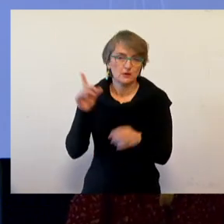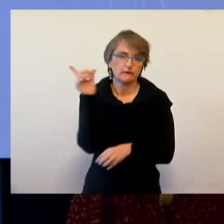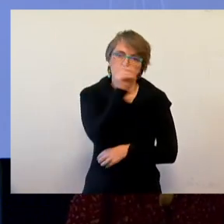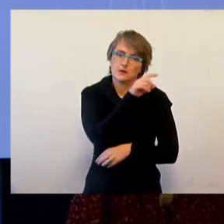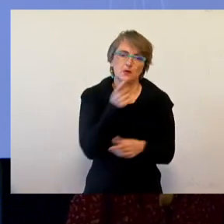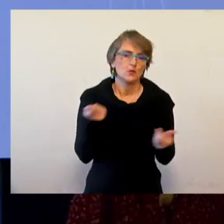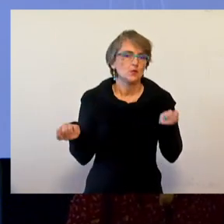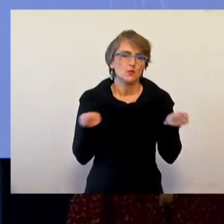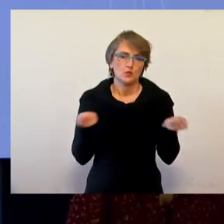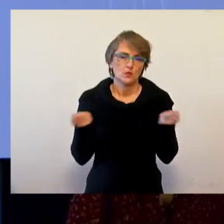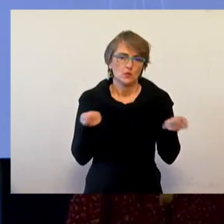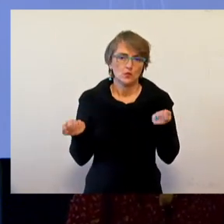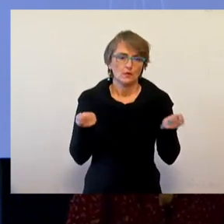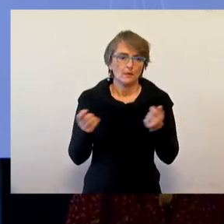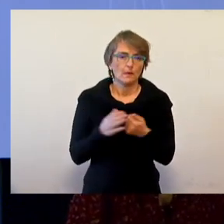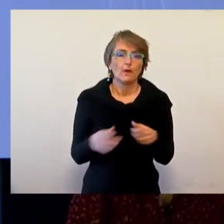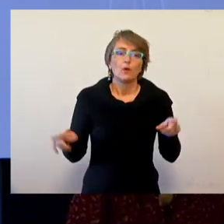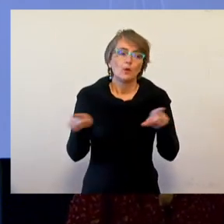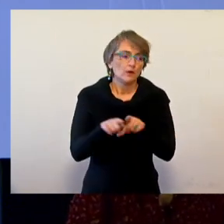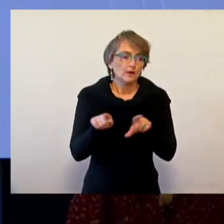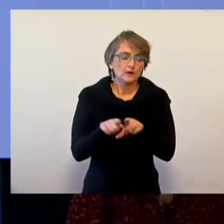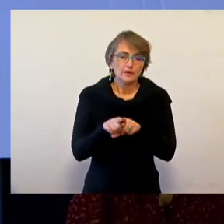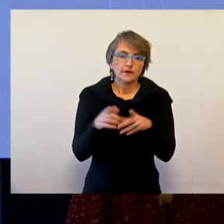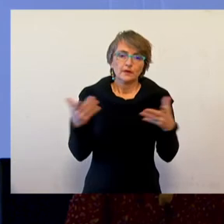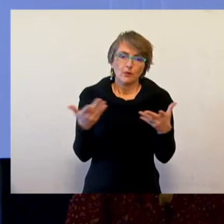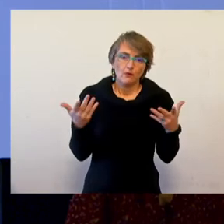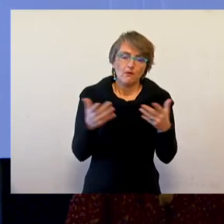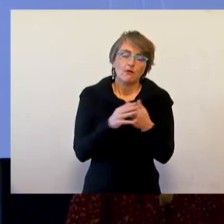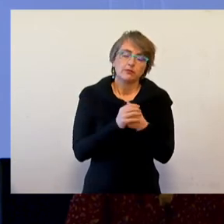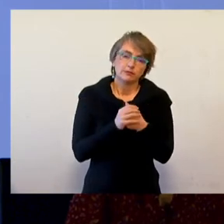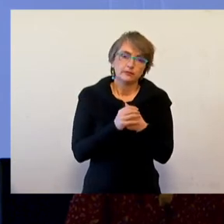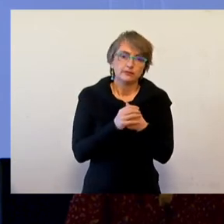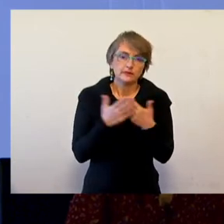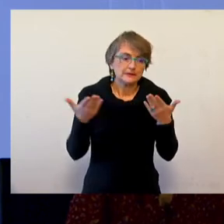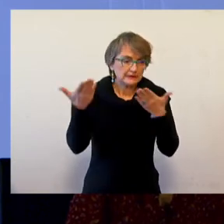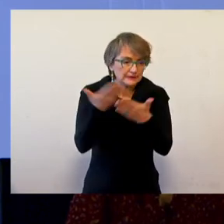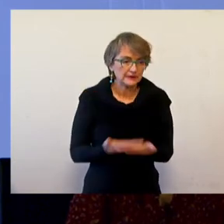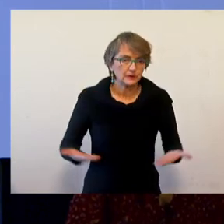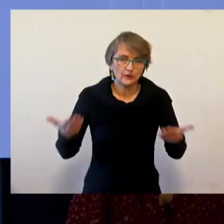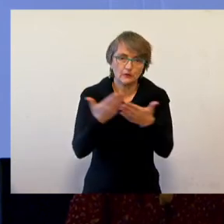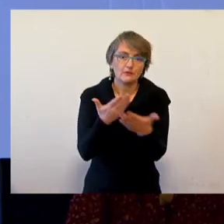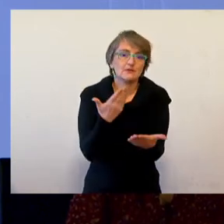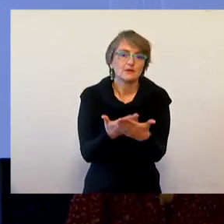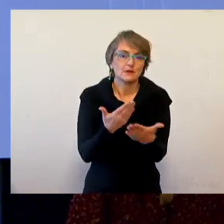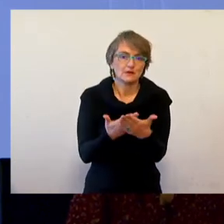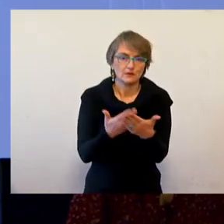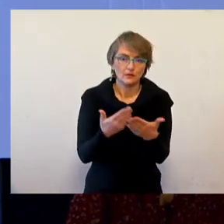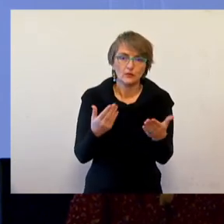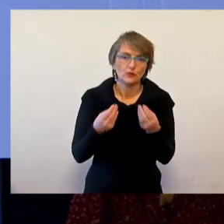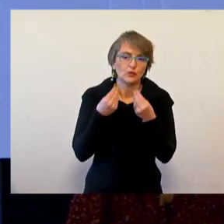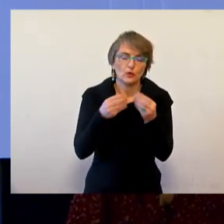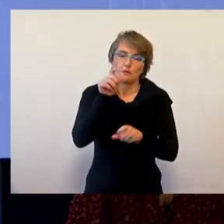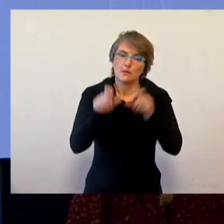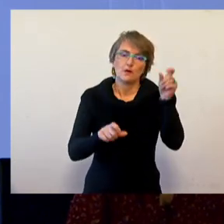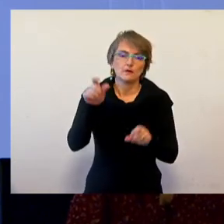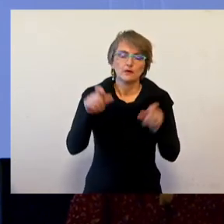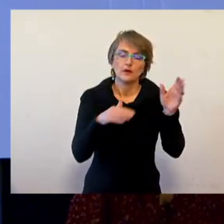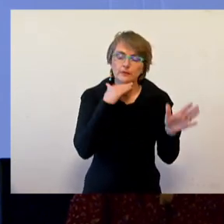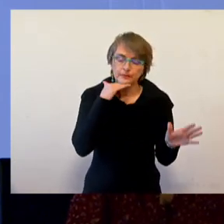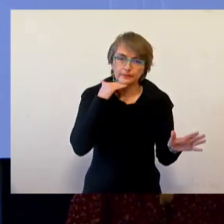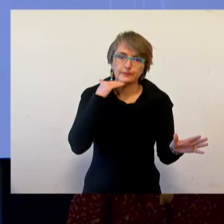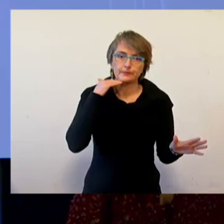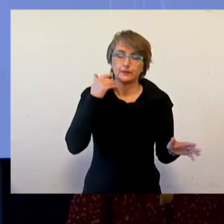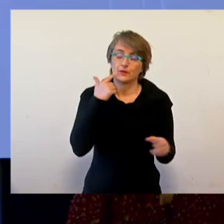enfin, il y a une lassitude face à cette situation qui dure depuis